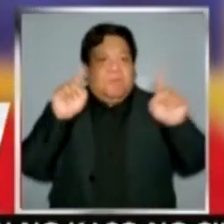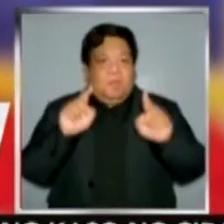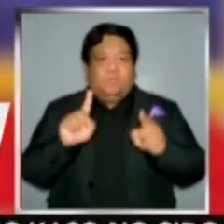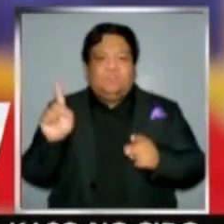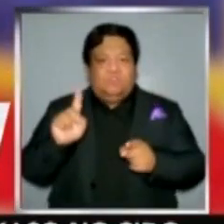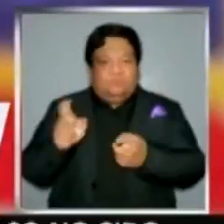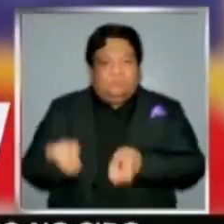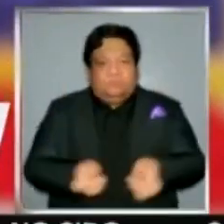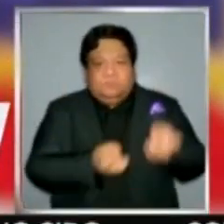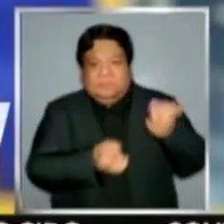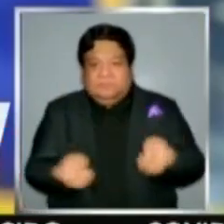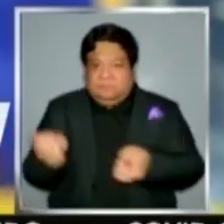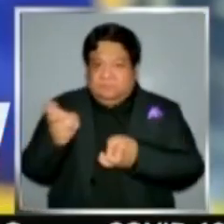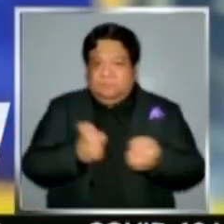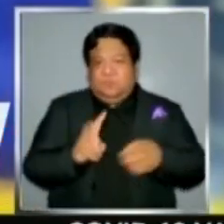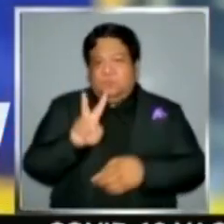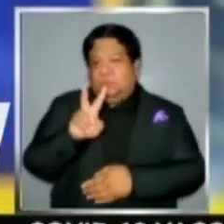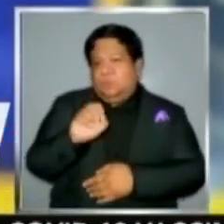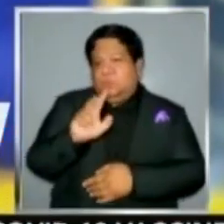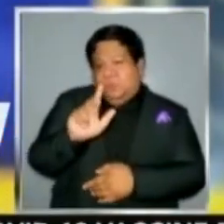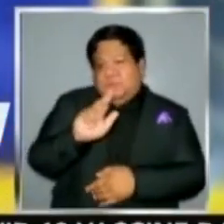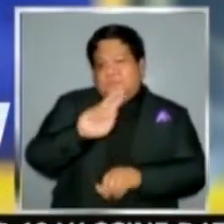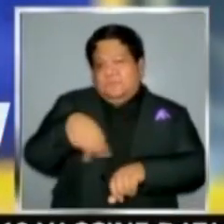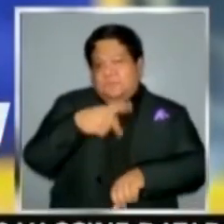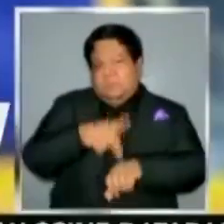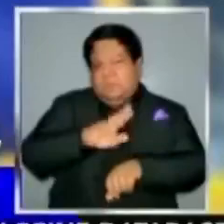2023 Philippine National Figure Skating Championships.